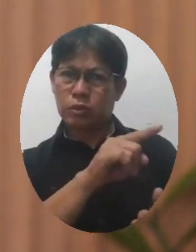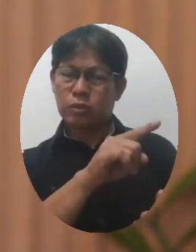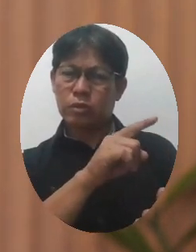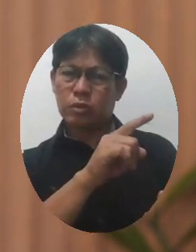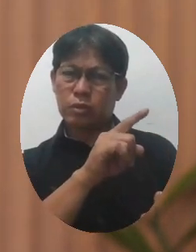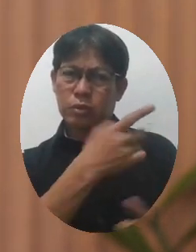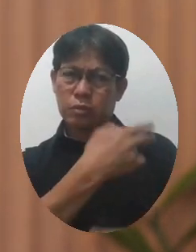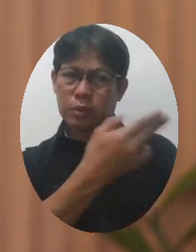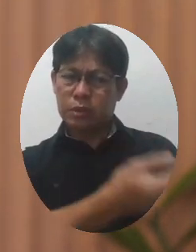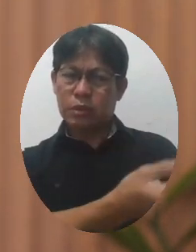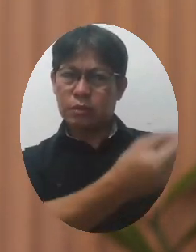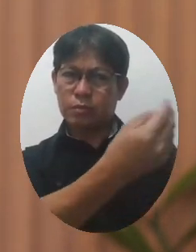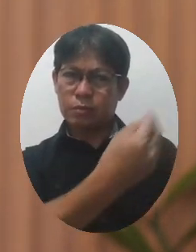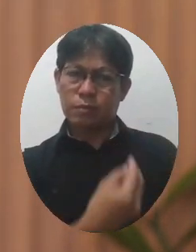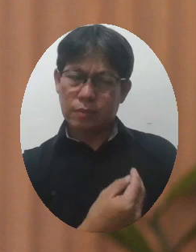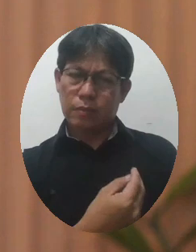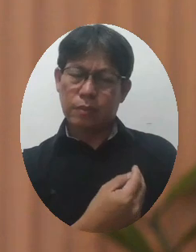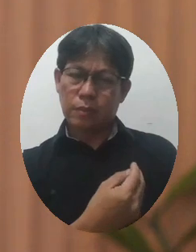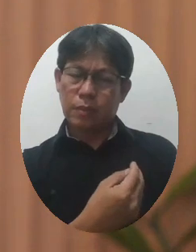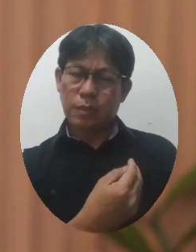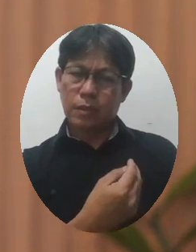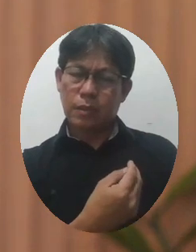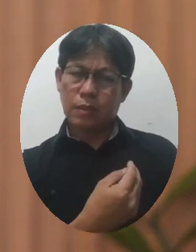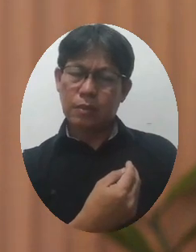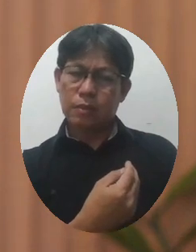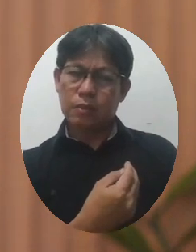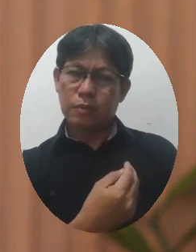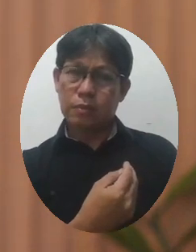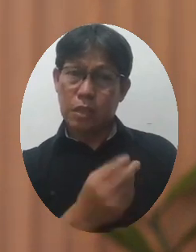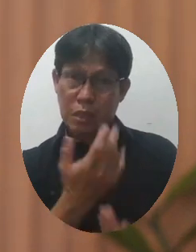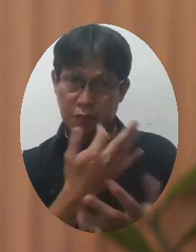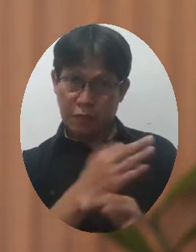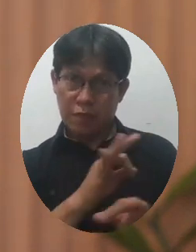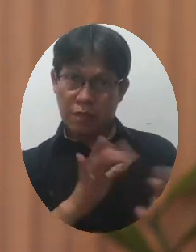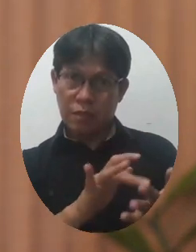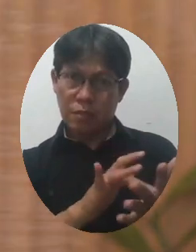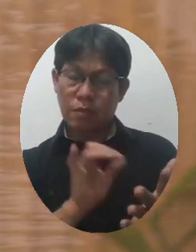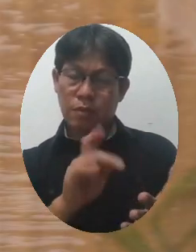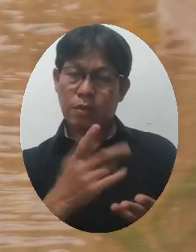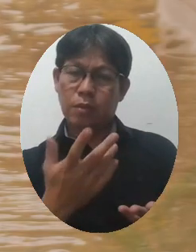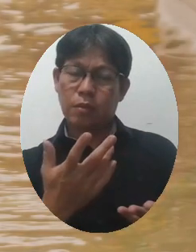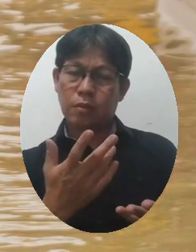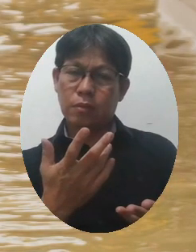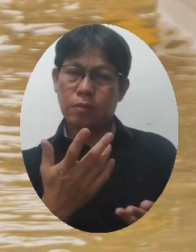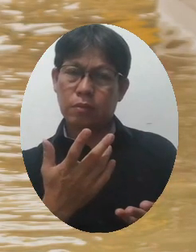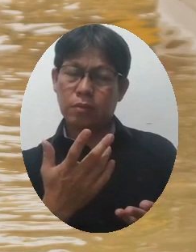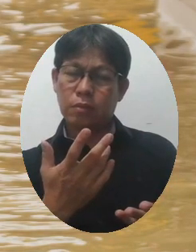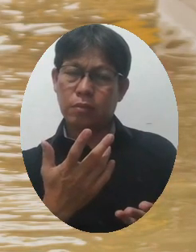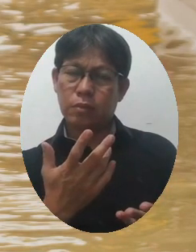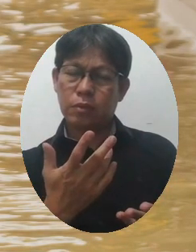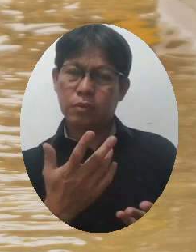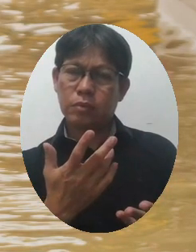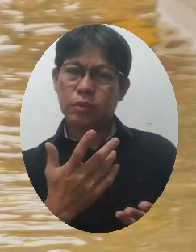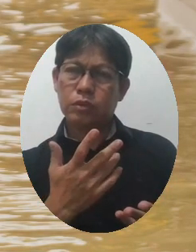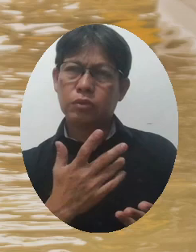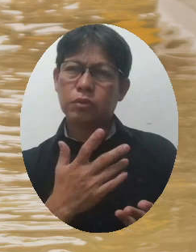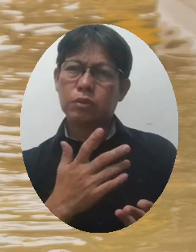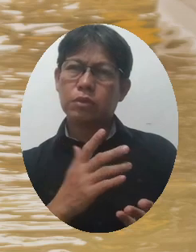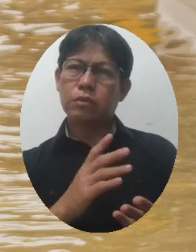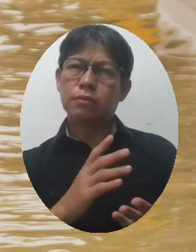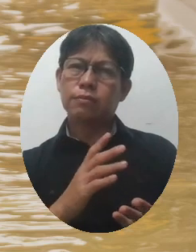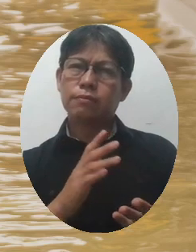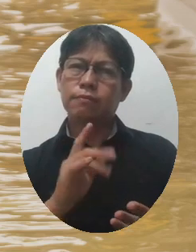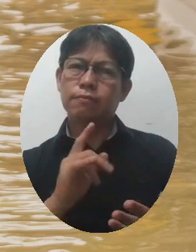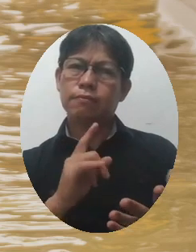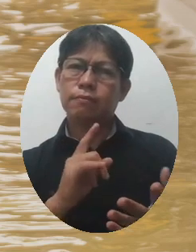libreng gamot, no? So make sure na i-contact ang local government unit. At pangalawa ay iwasan natin ang mga